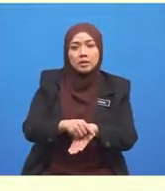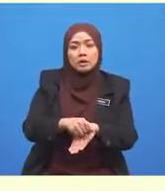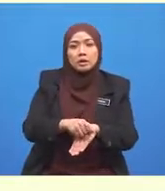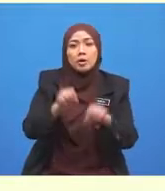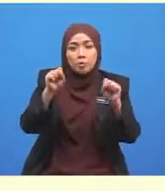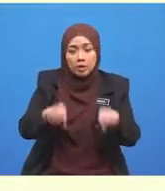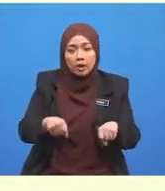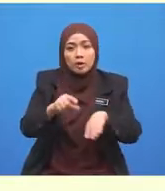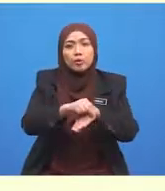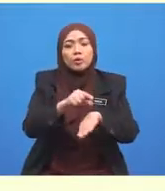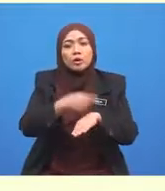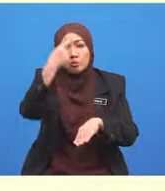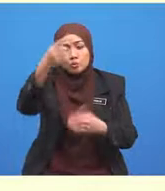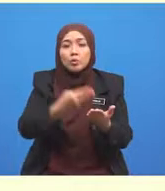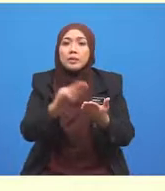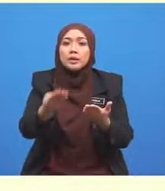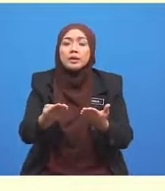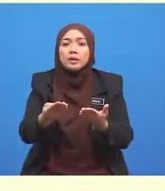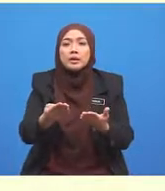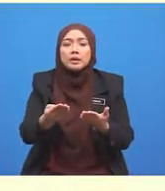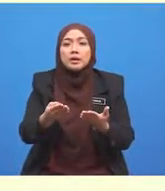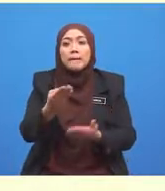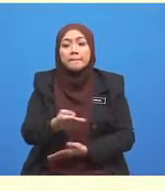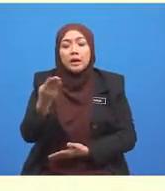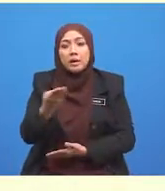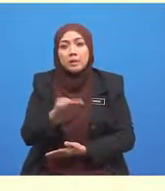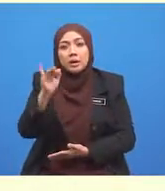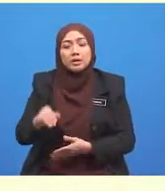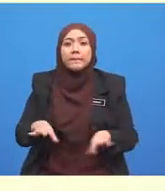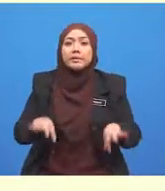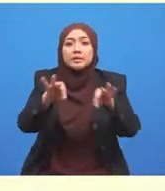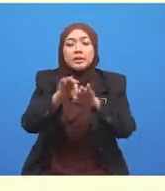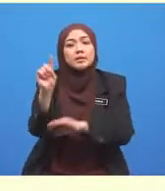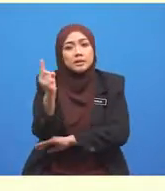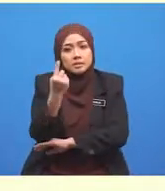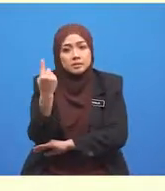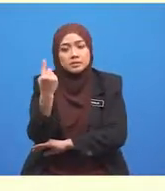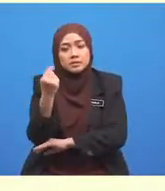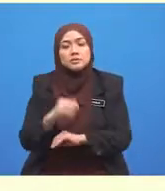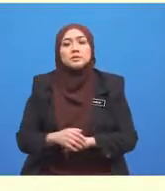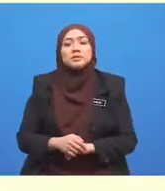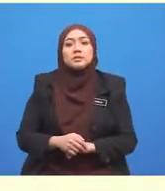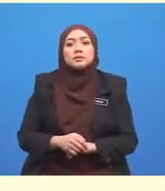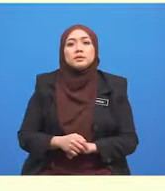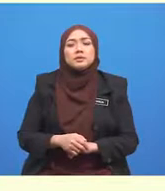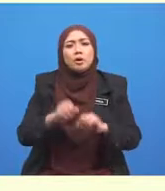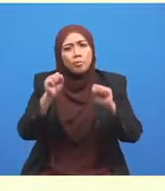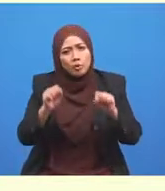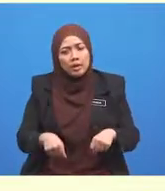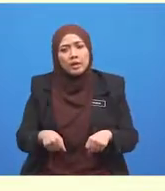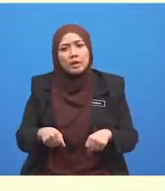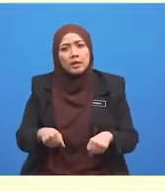yang penting. Selain itu, amalan menyimpan wang ini juga dapat